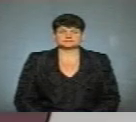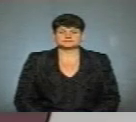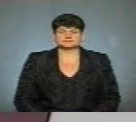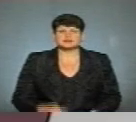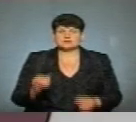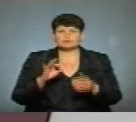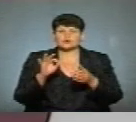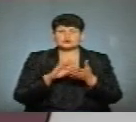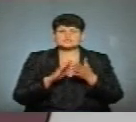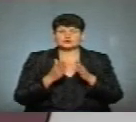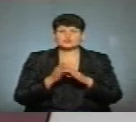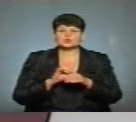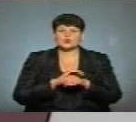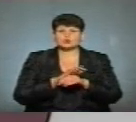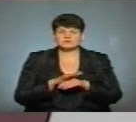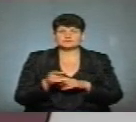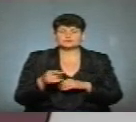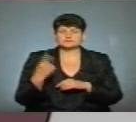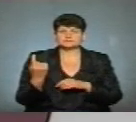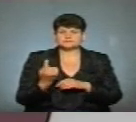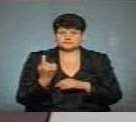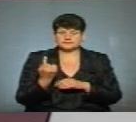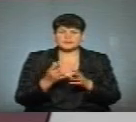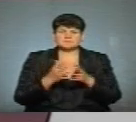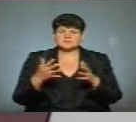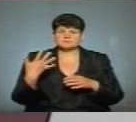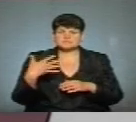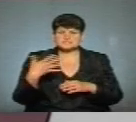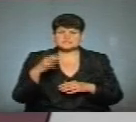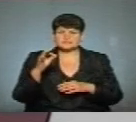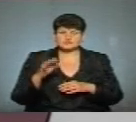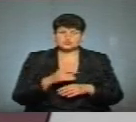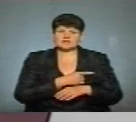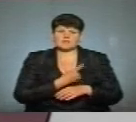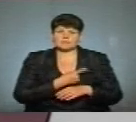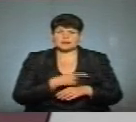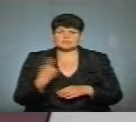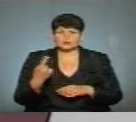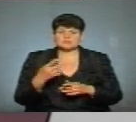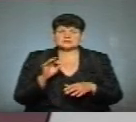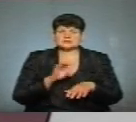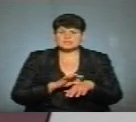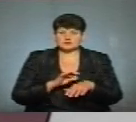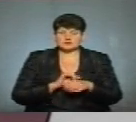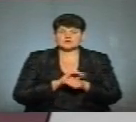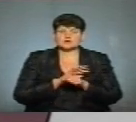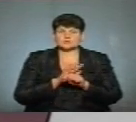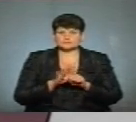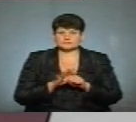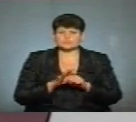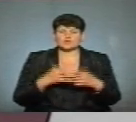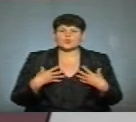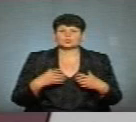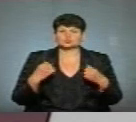І про ситуацію з коронавірусом на Тернопільщині. Більше 50% медиків в області, які захворіли на